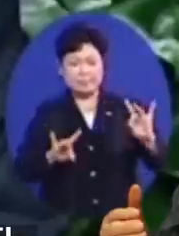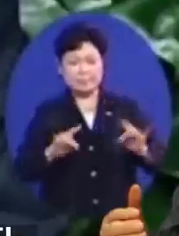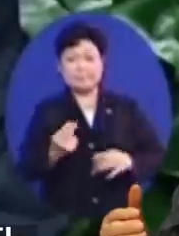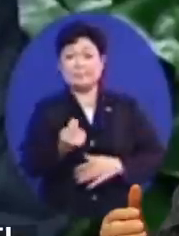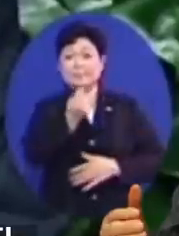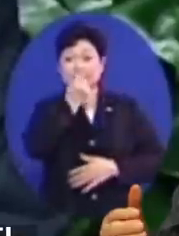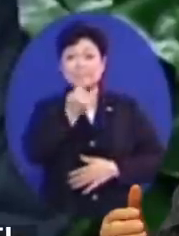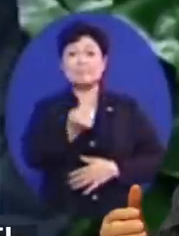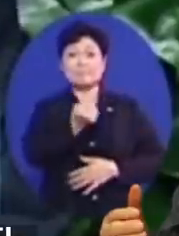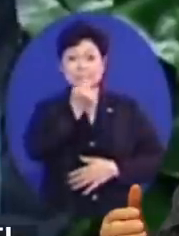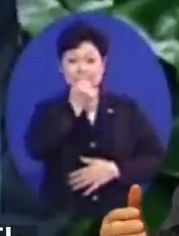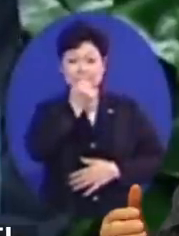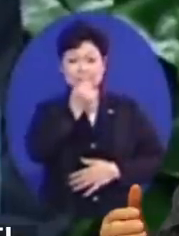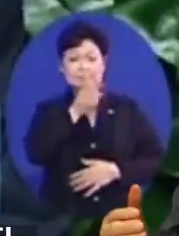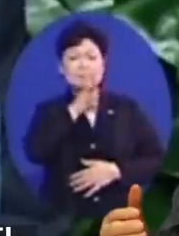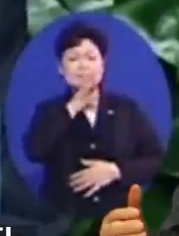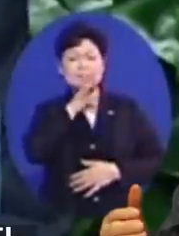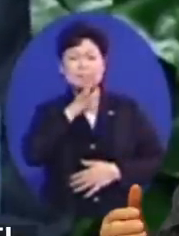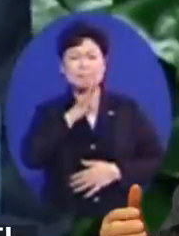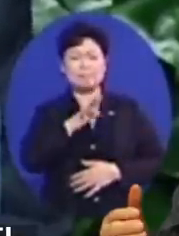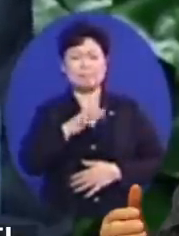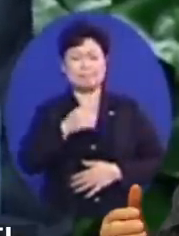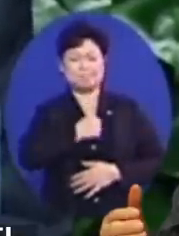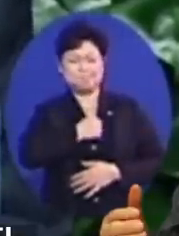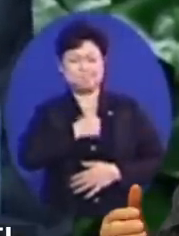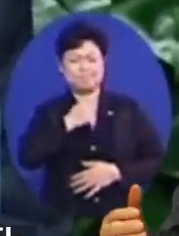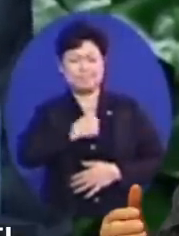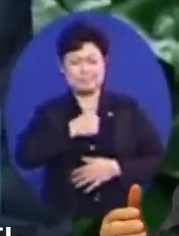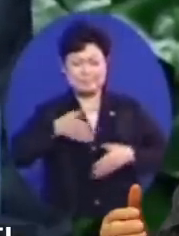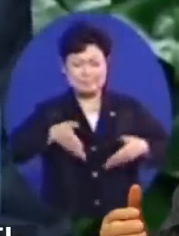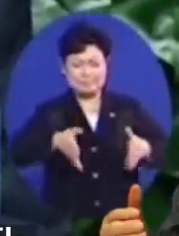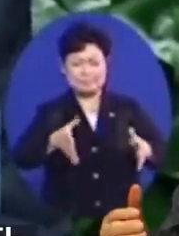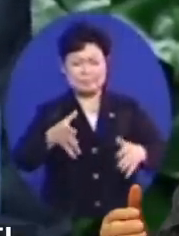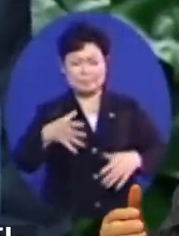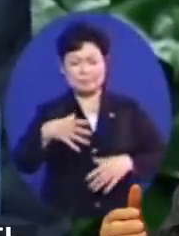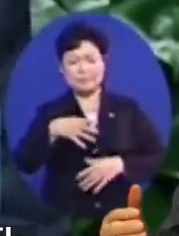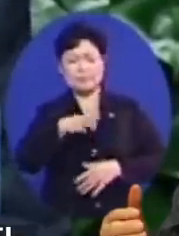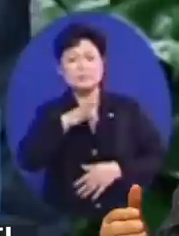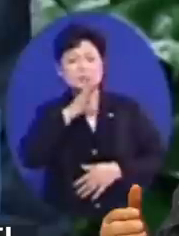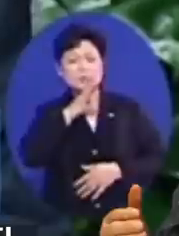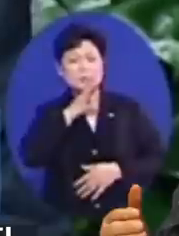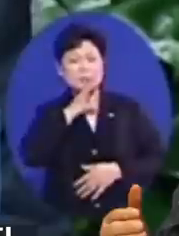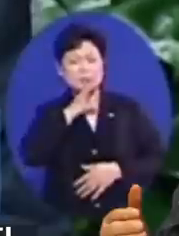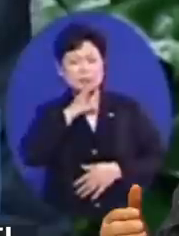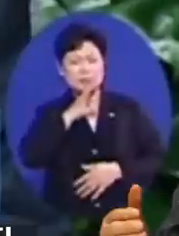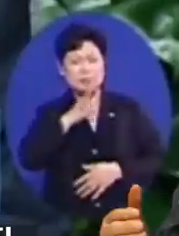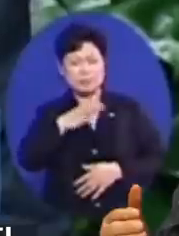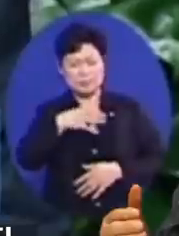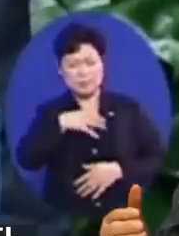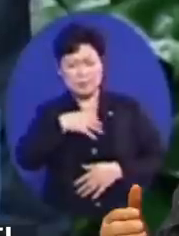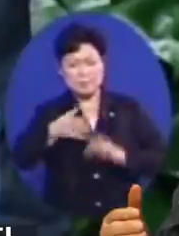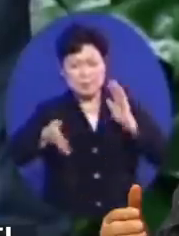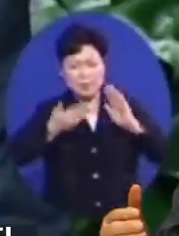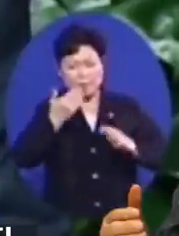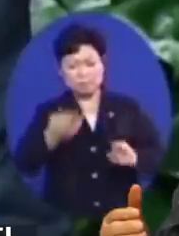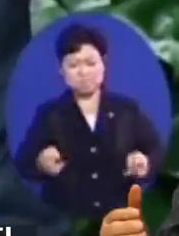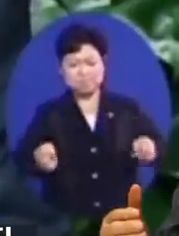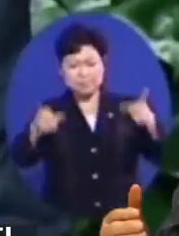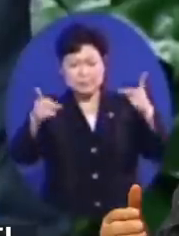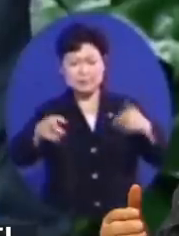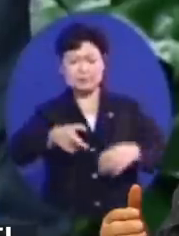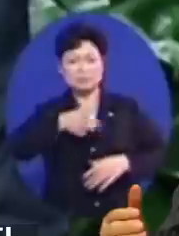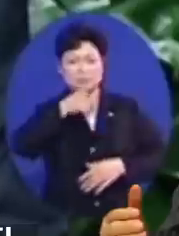공기는 건조하고 길은 험하고 먹을 양식은 없고 물은 없고